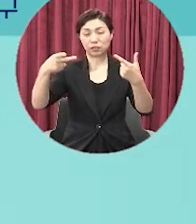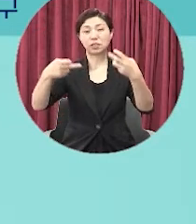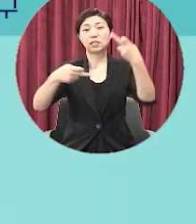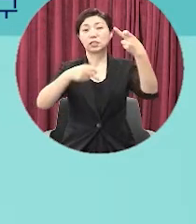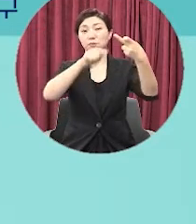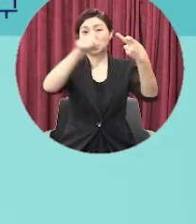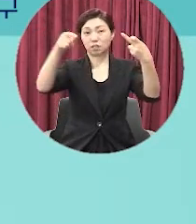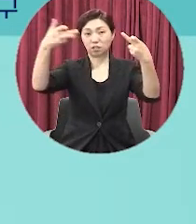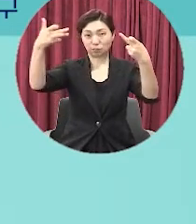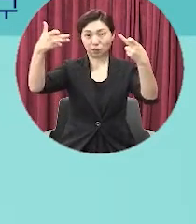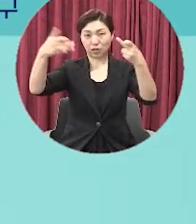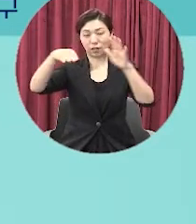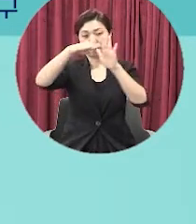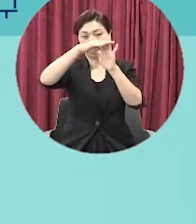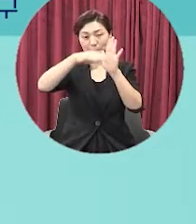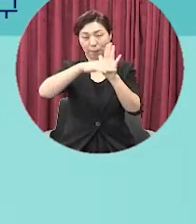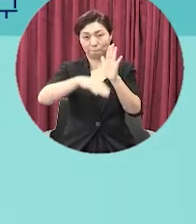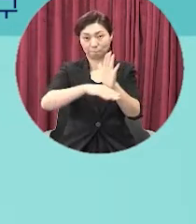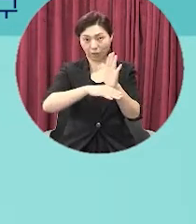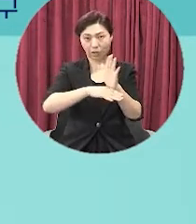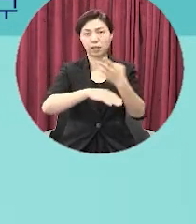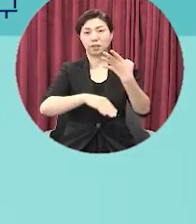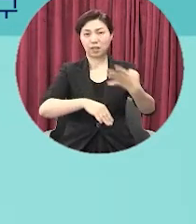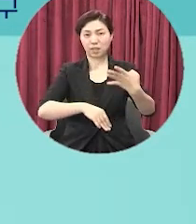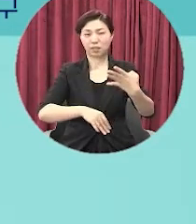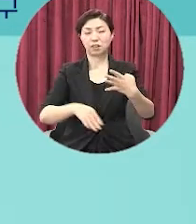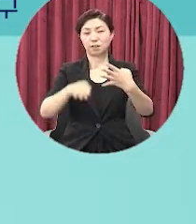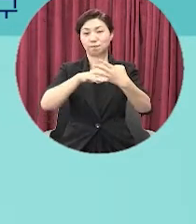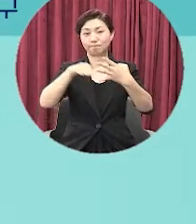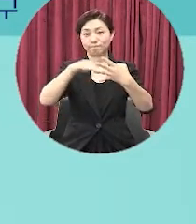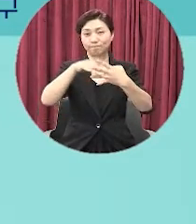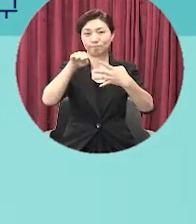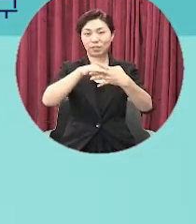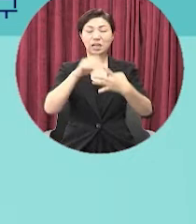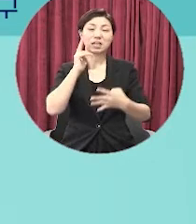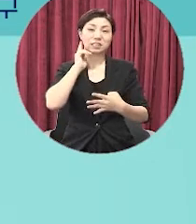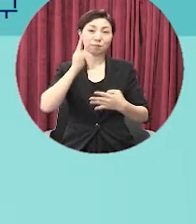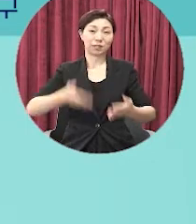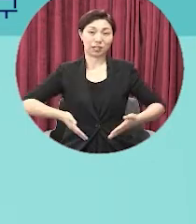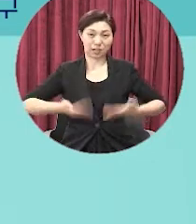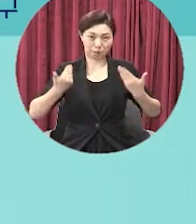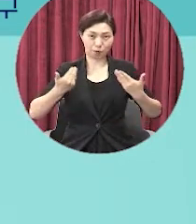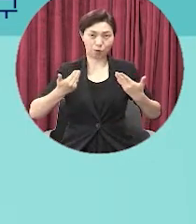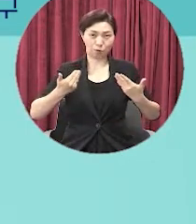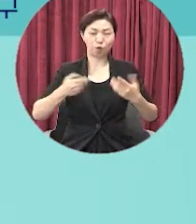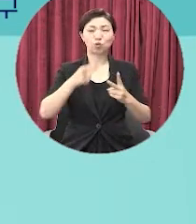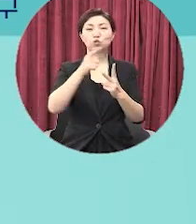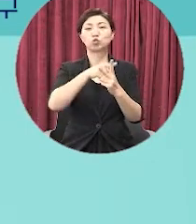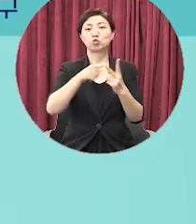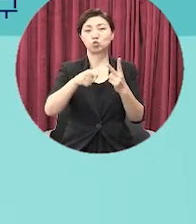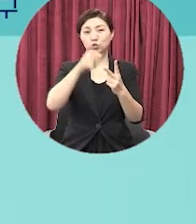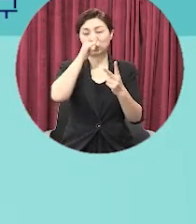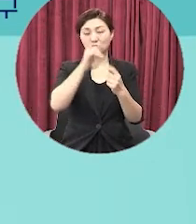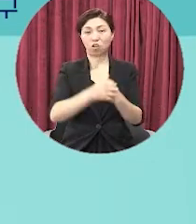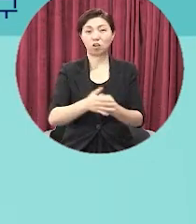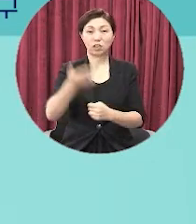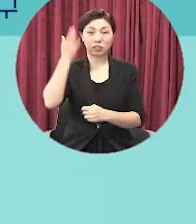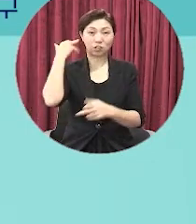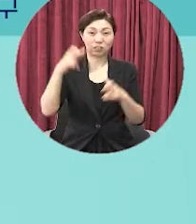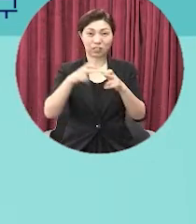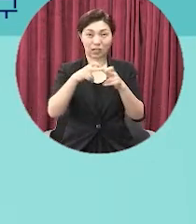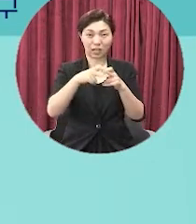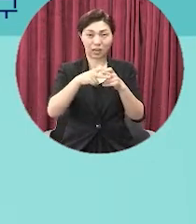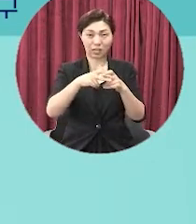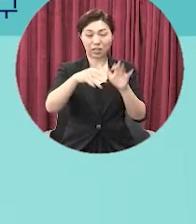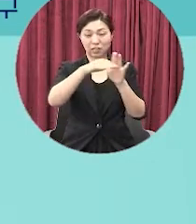분류로 4개의 군으로 나누어서 분석을 하였고 중증 더 * 분류는 중증 곽 영 즉 기존 장애등급 으로는 이래서